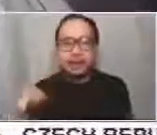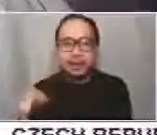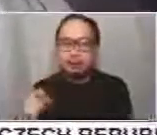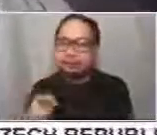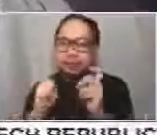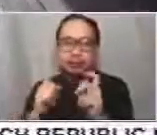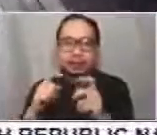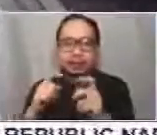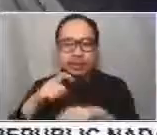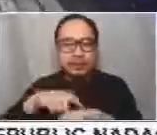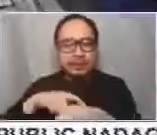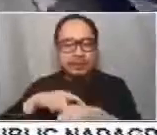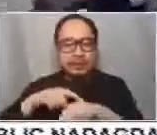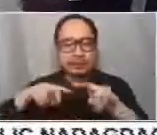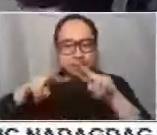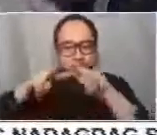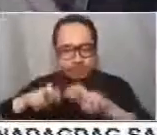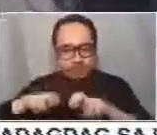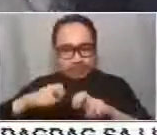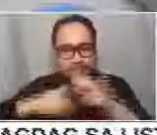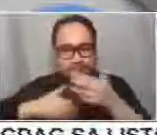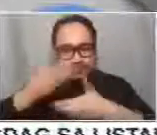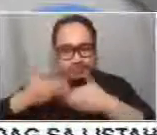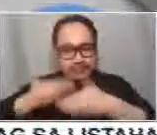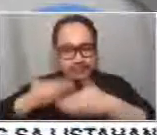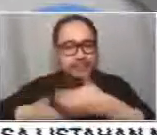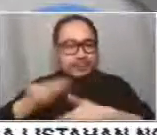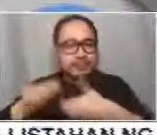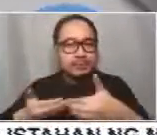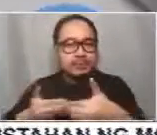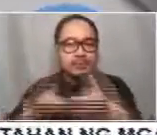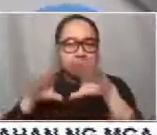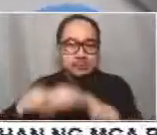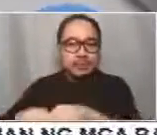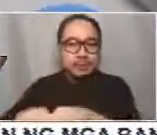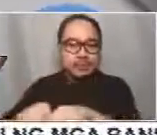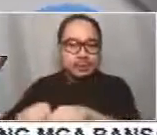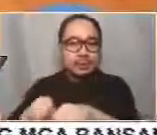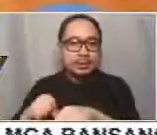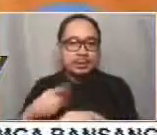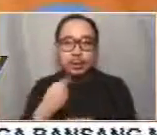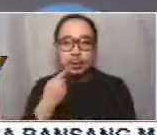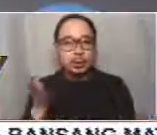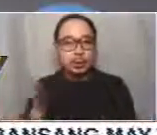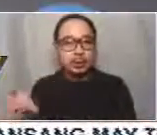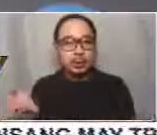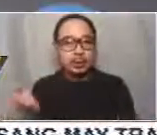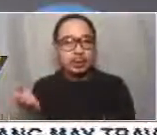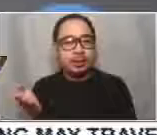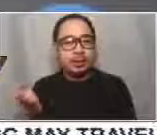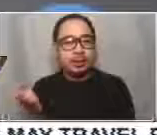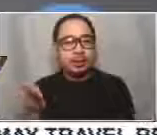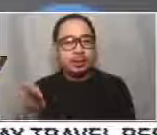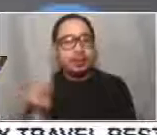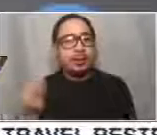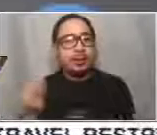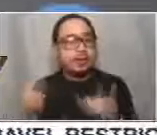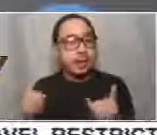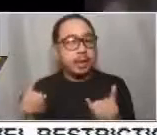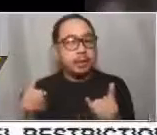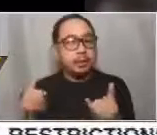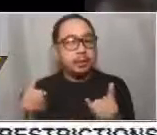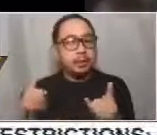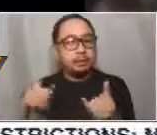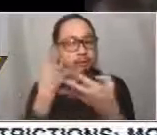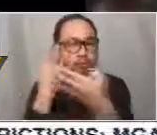Handang-handa na ang buong National Capital Region para sa COVID-19 vaccine rollout ng gobyerno sa Pebrero. Ito ang inanunsyo